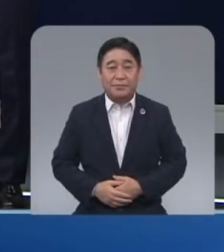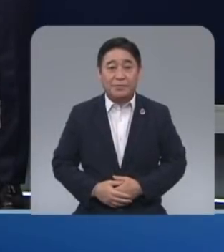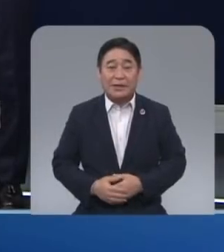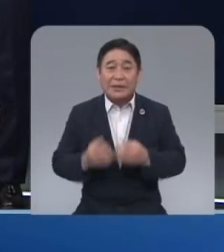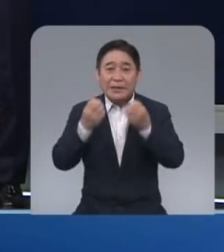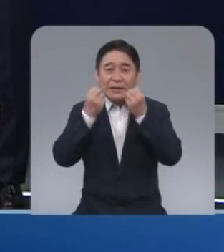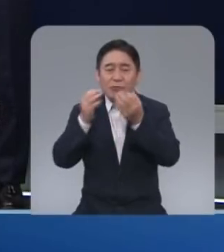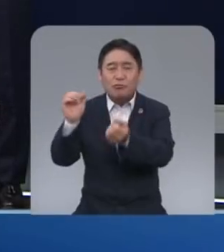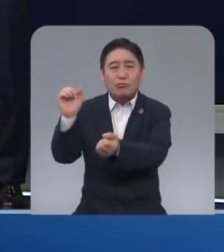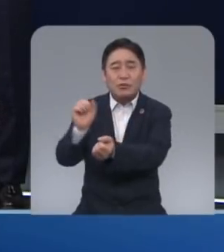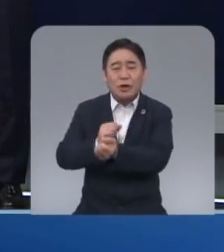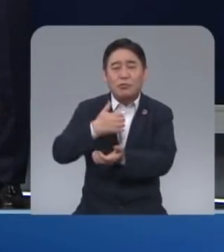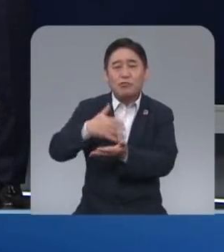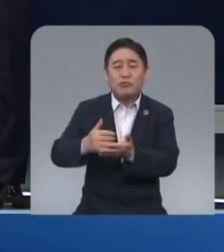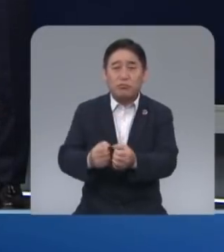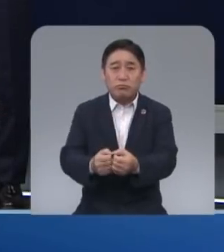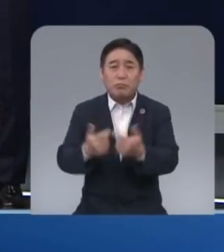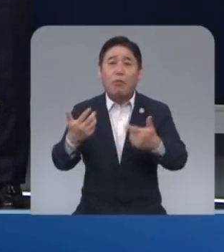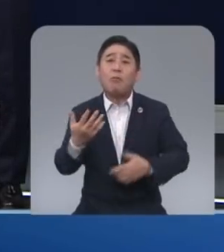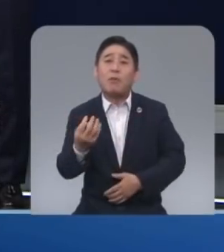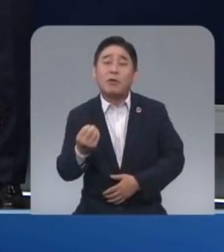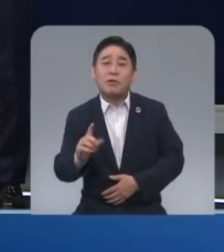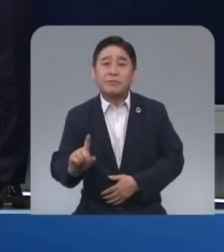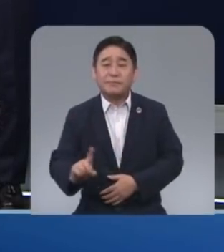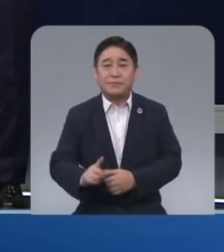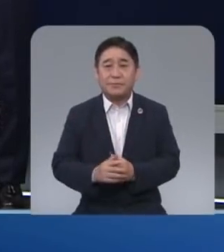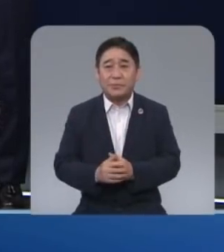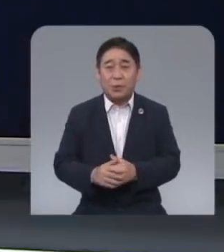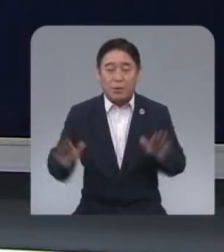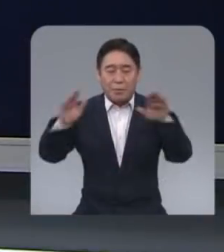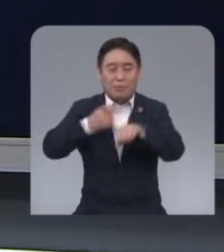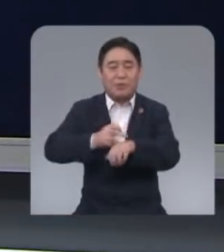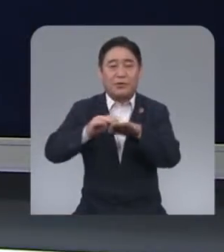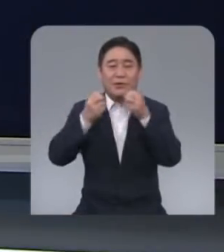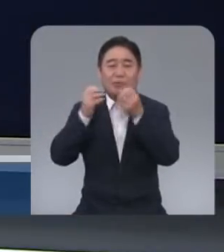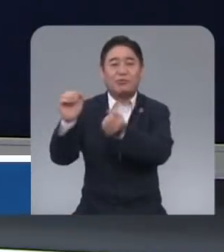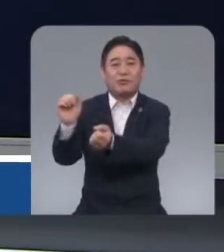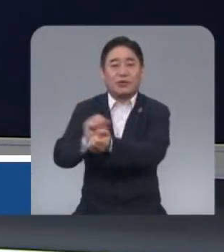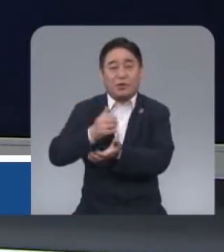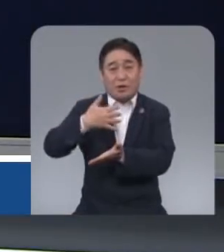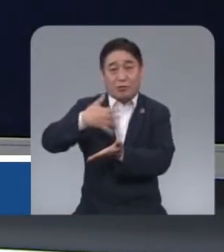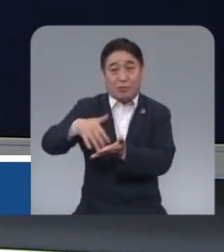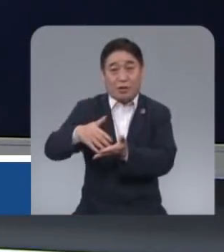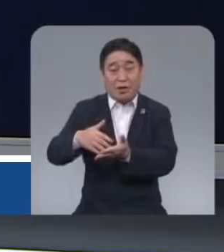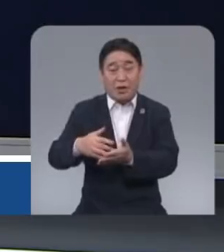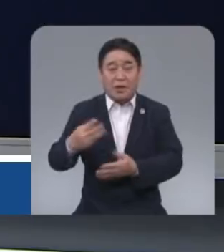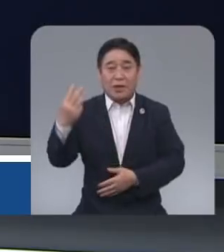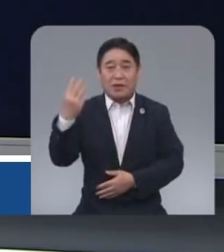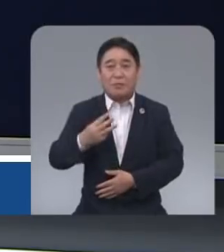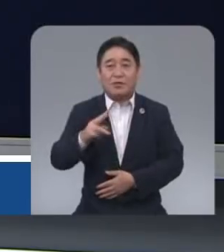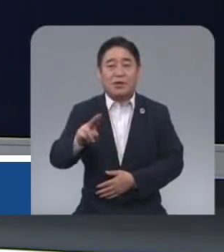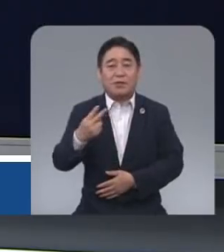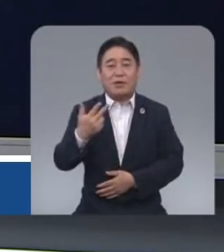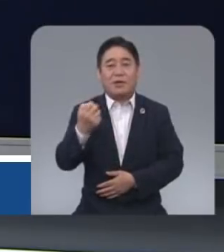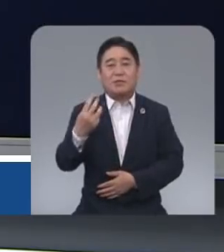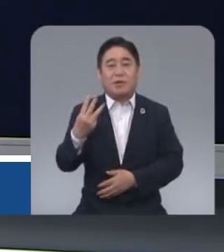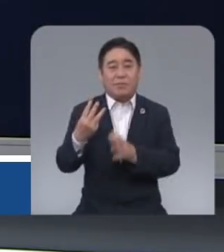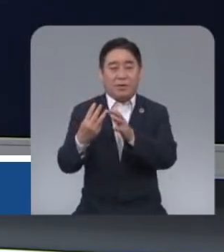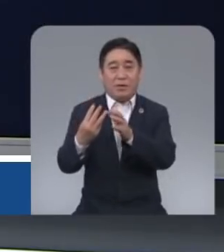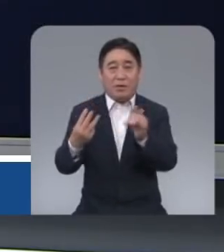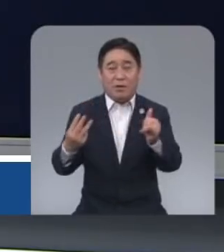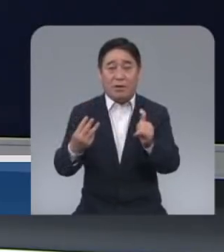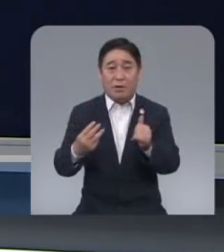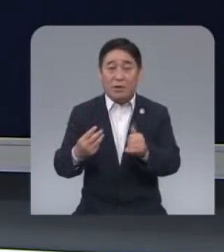신규 확진자가 어제보다 얼마나 는 겁니까? 네, 오늘 0시 기준 코로나19 신규 확진자 모두